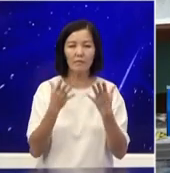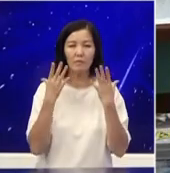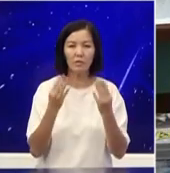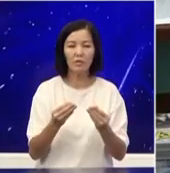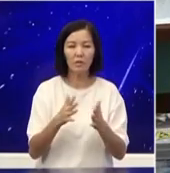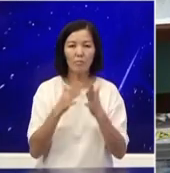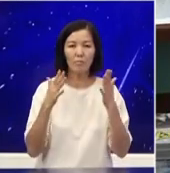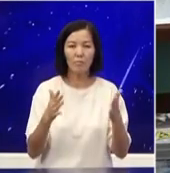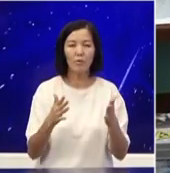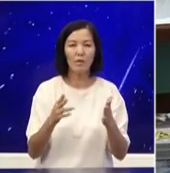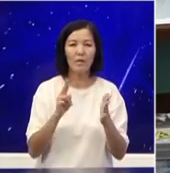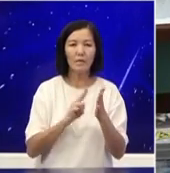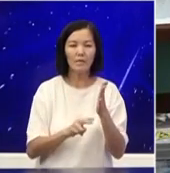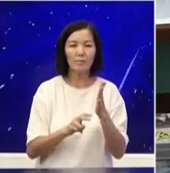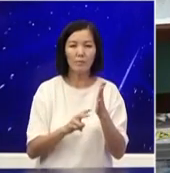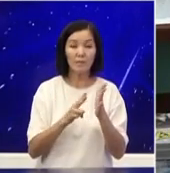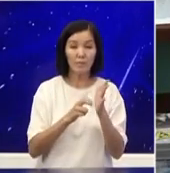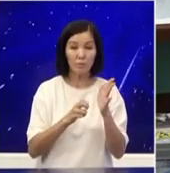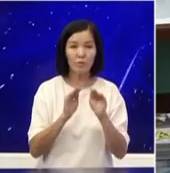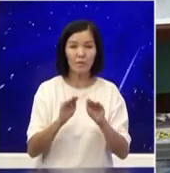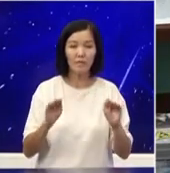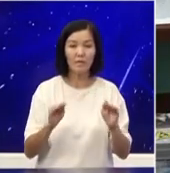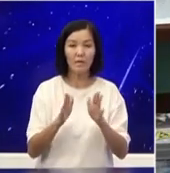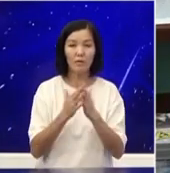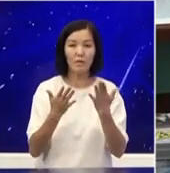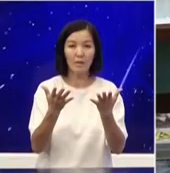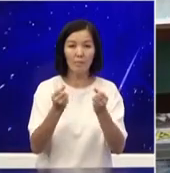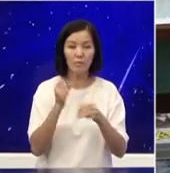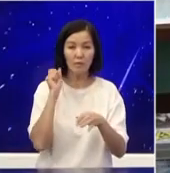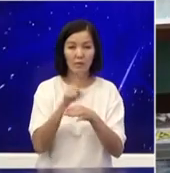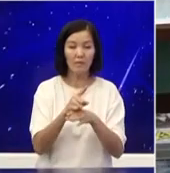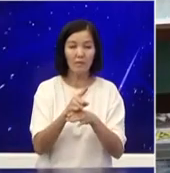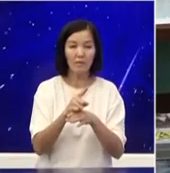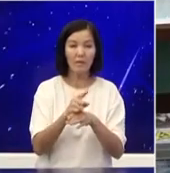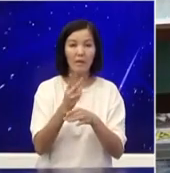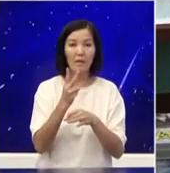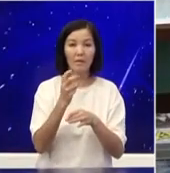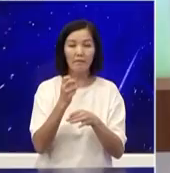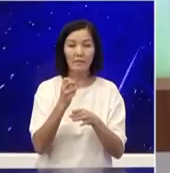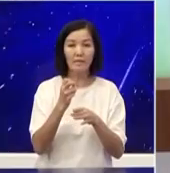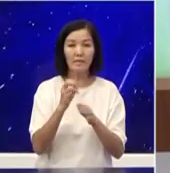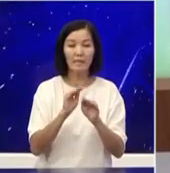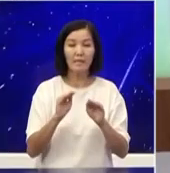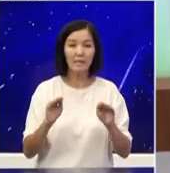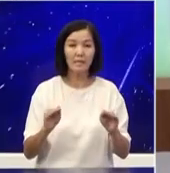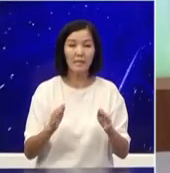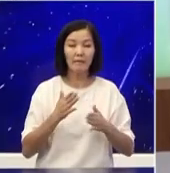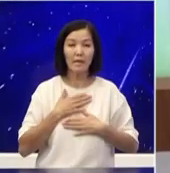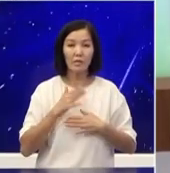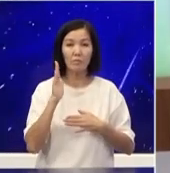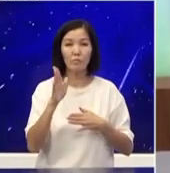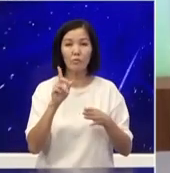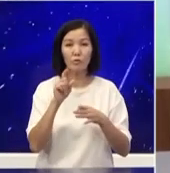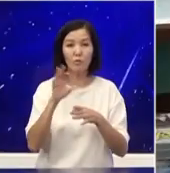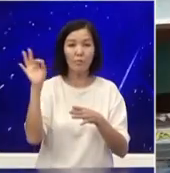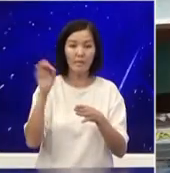более 1700 детей уже получили учебники. Нами подана заявка еще на 200 учащихся. Наши дети будут на